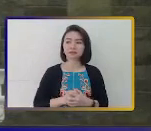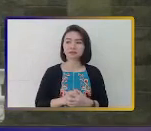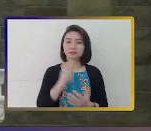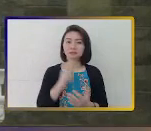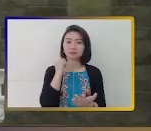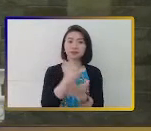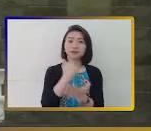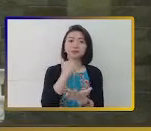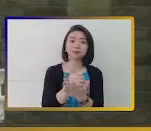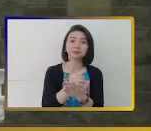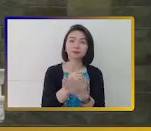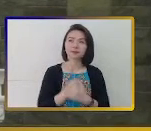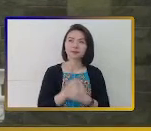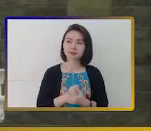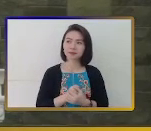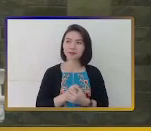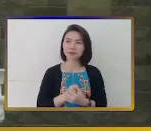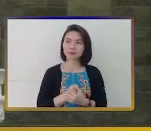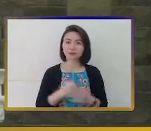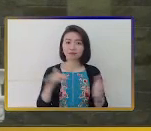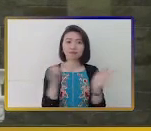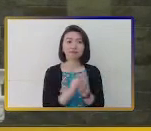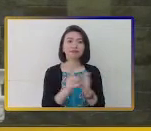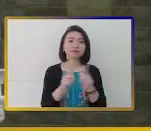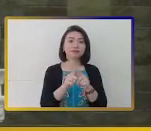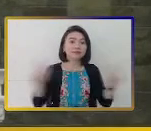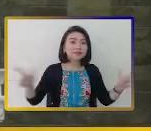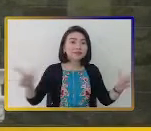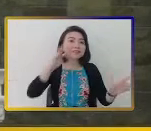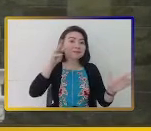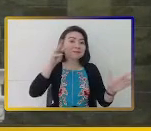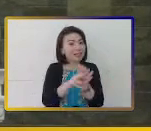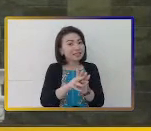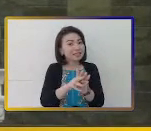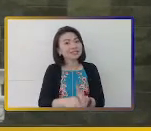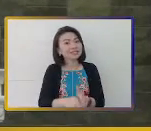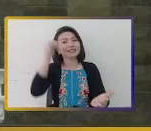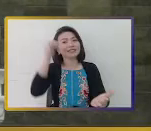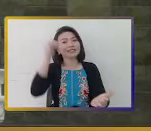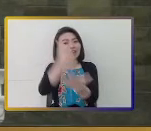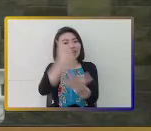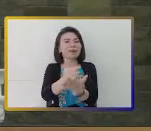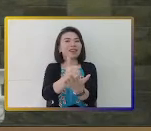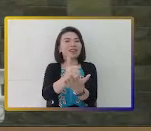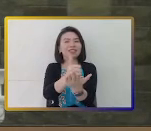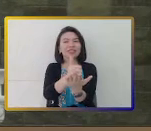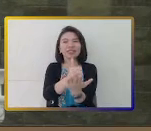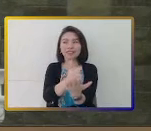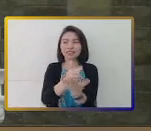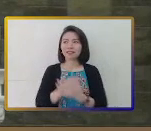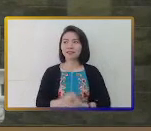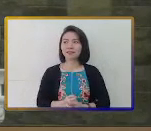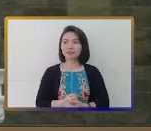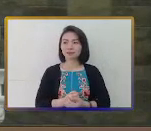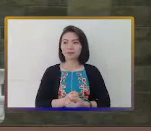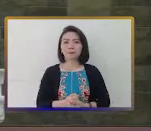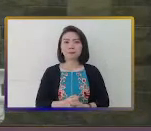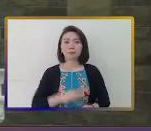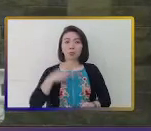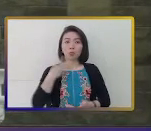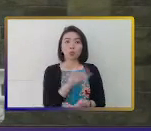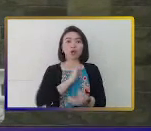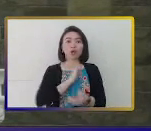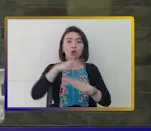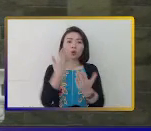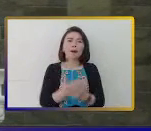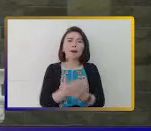Yeah. That's great. Great message, brethren. Great message. Man, I'm telling you, I'm so blessed. Thank you,